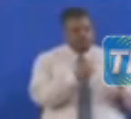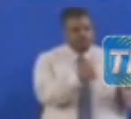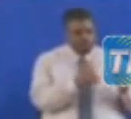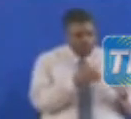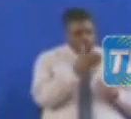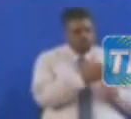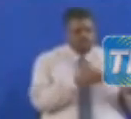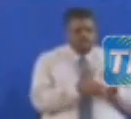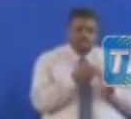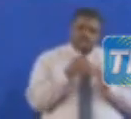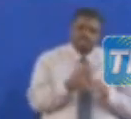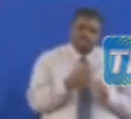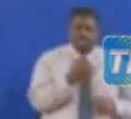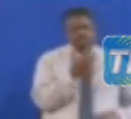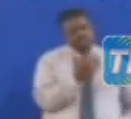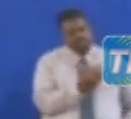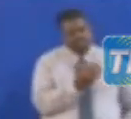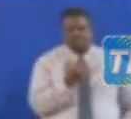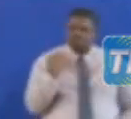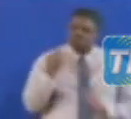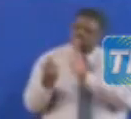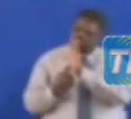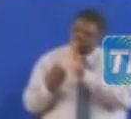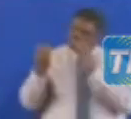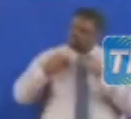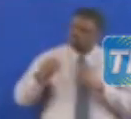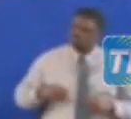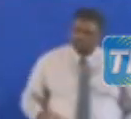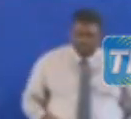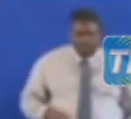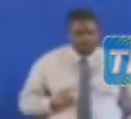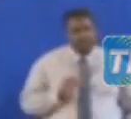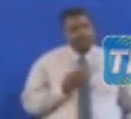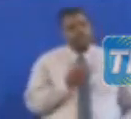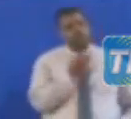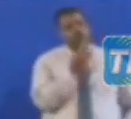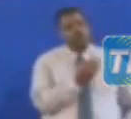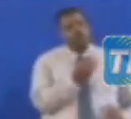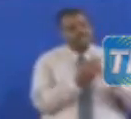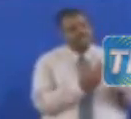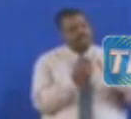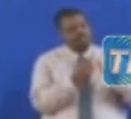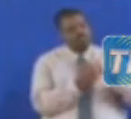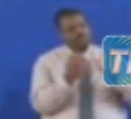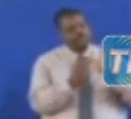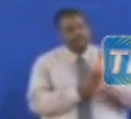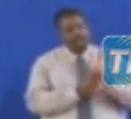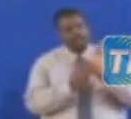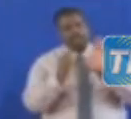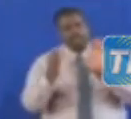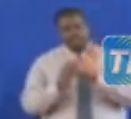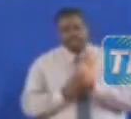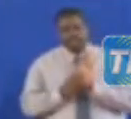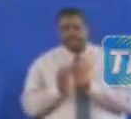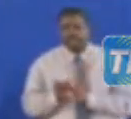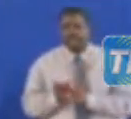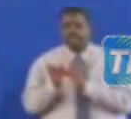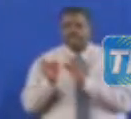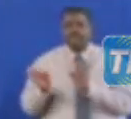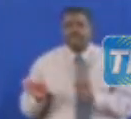kwa kidato cha 5 na cha 6 kwa sekondari, ambapo shilingi bilioni 47.89